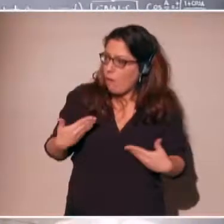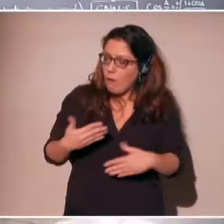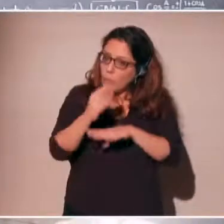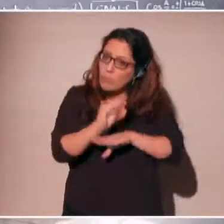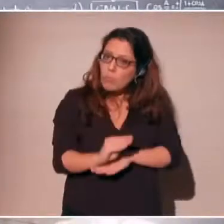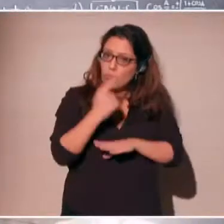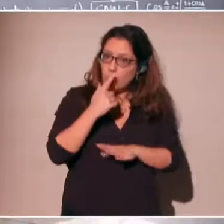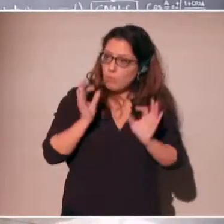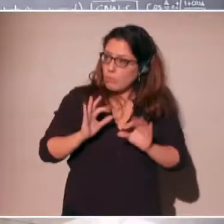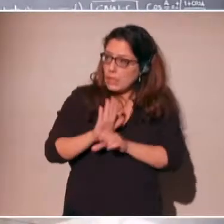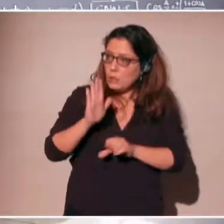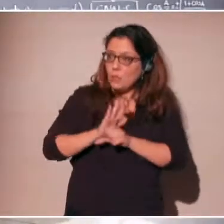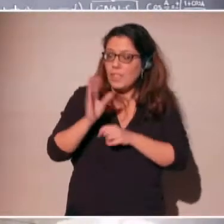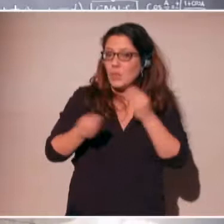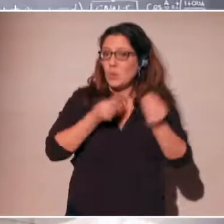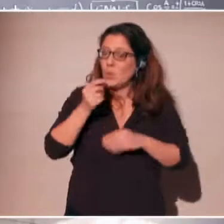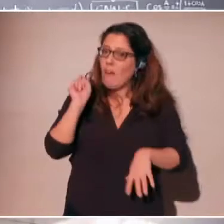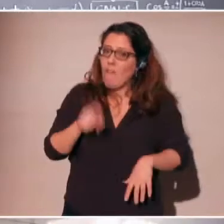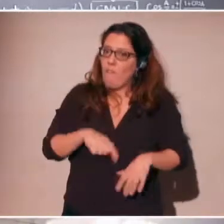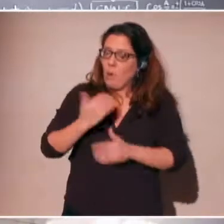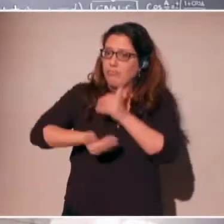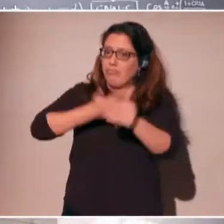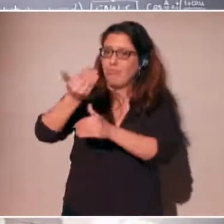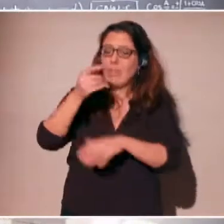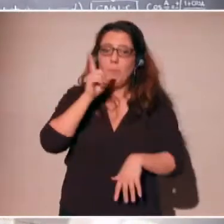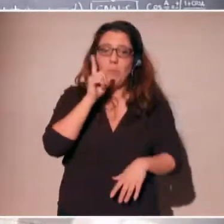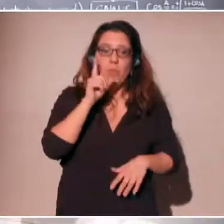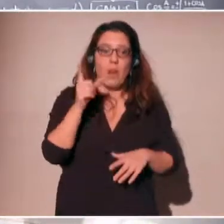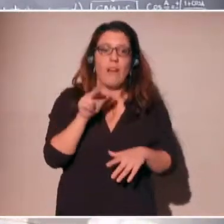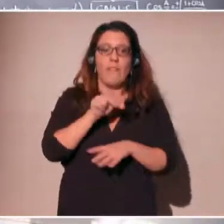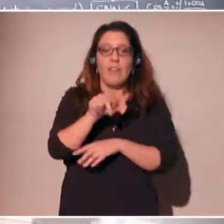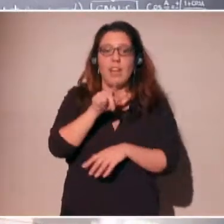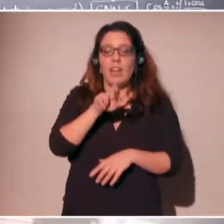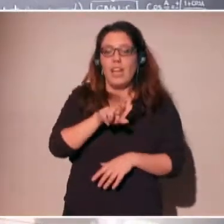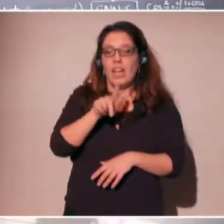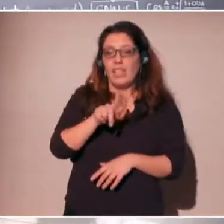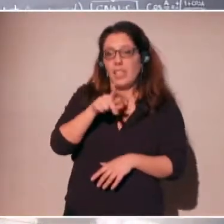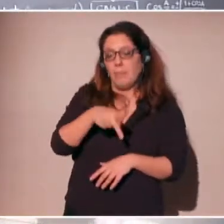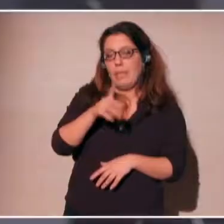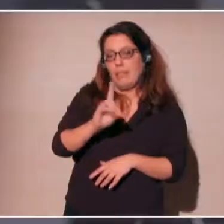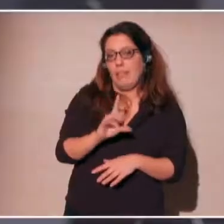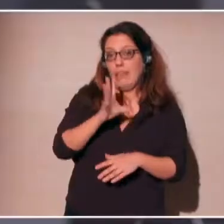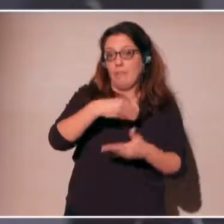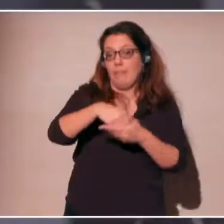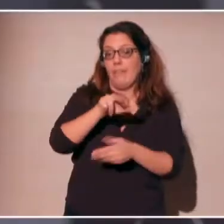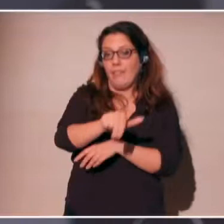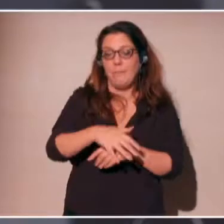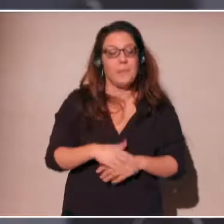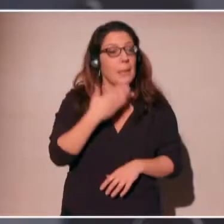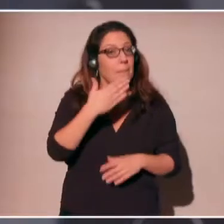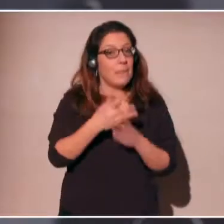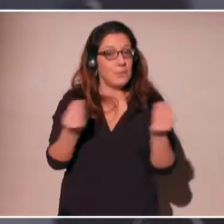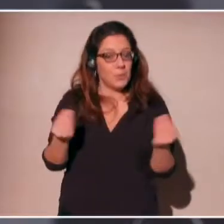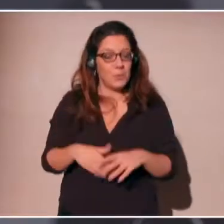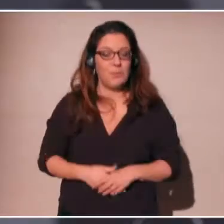Faut-il aller plus loin alors que l'on va bientôt voir entrer en vigueur le RGPD? Merci beaucoup Célia. Alors, dans la question que vous